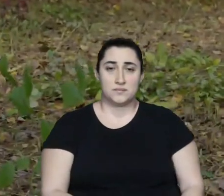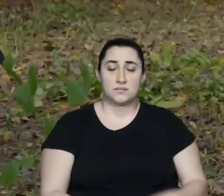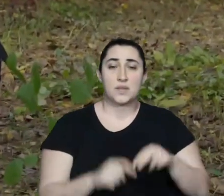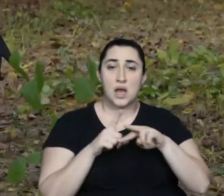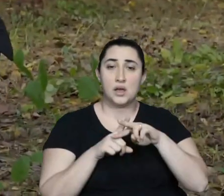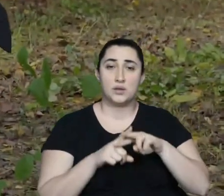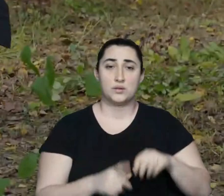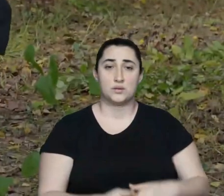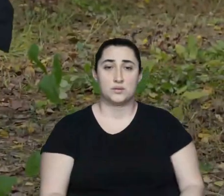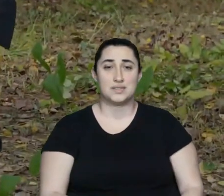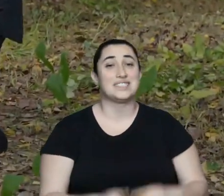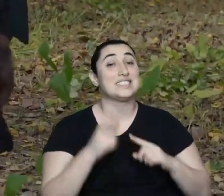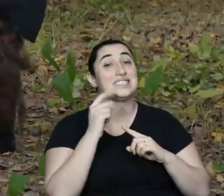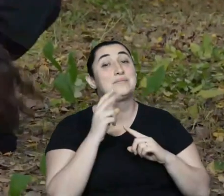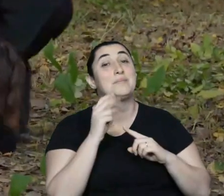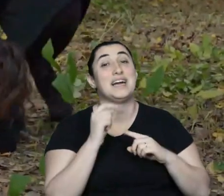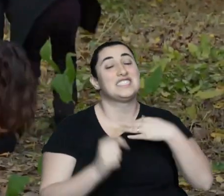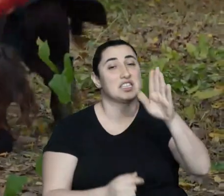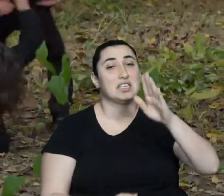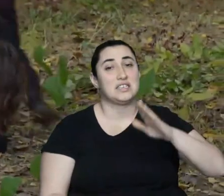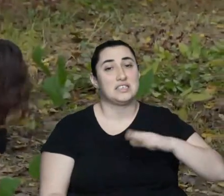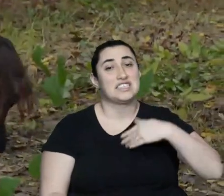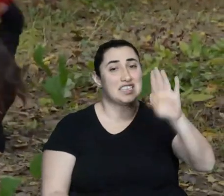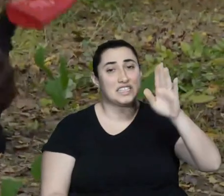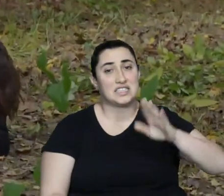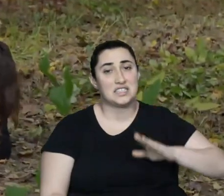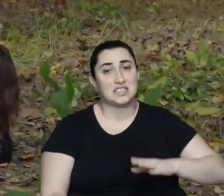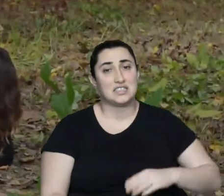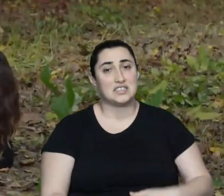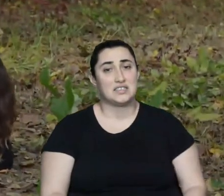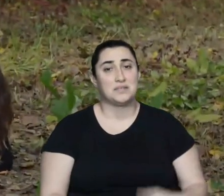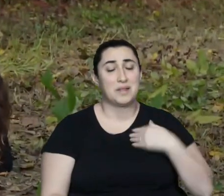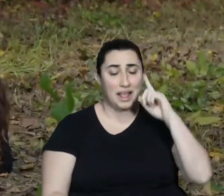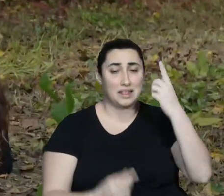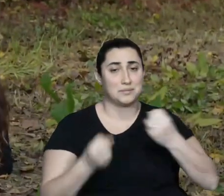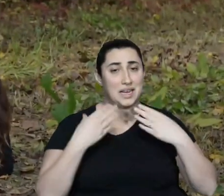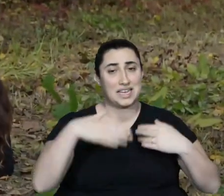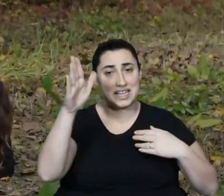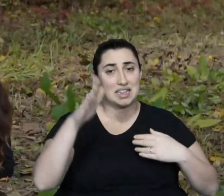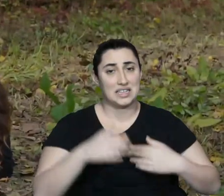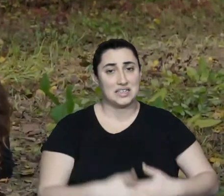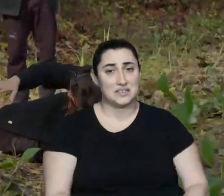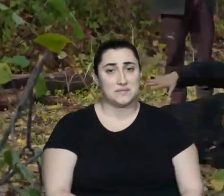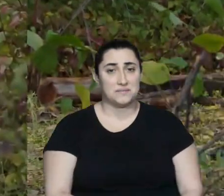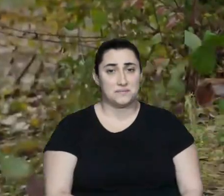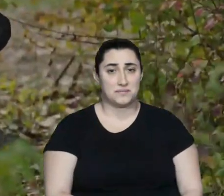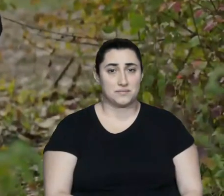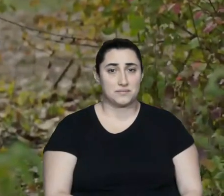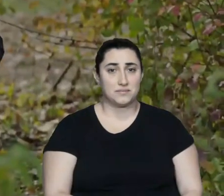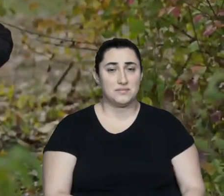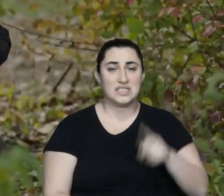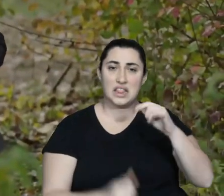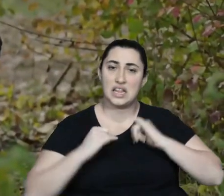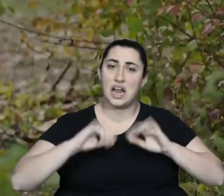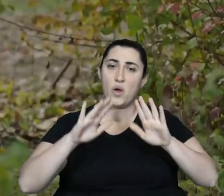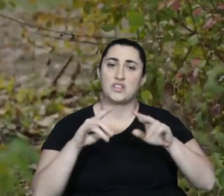Aysu. İsmail. Çık git. Git beni burada yalnız bırak. Bidonla vuruyor. Aysu İsmail'e sırtında. Sen rahat